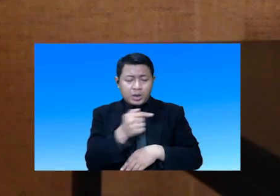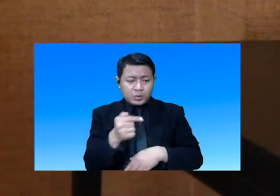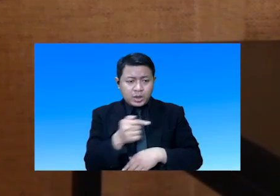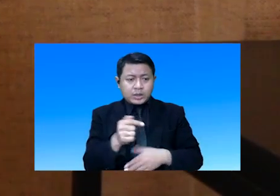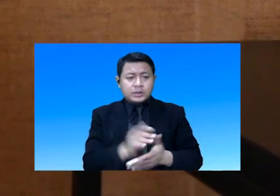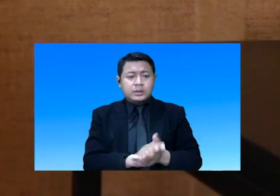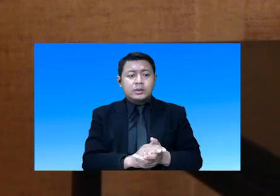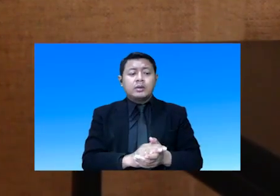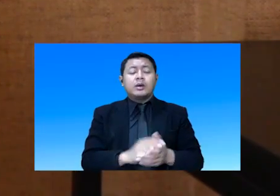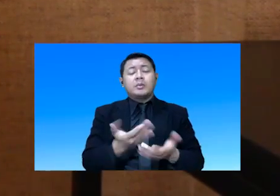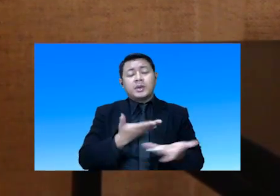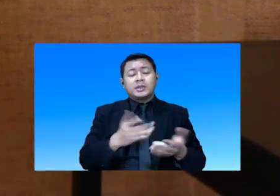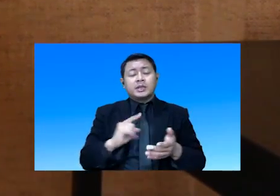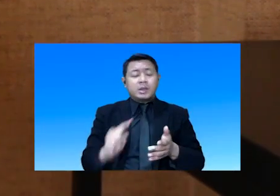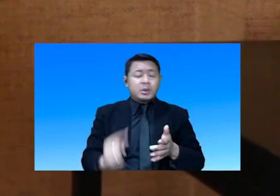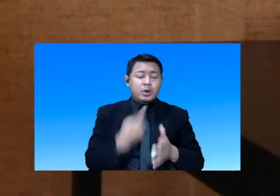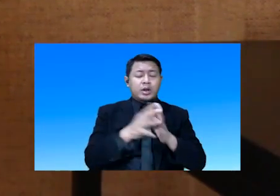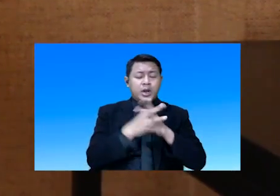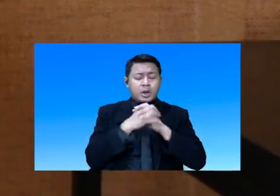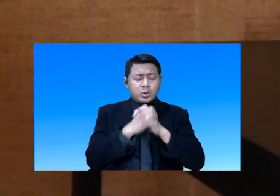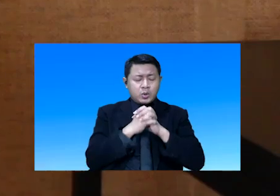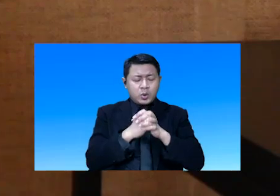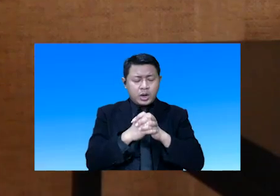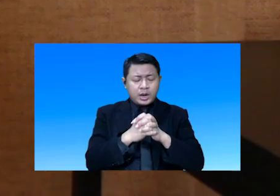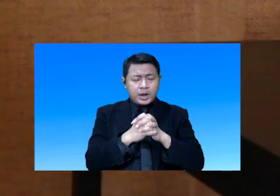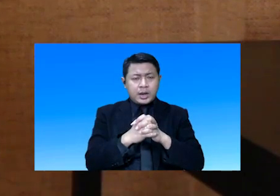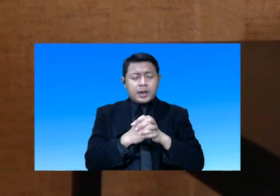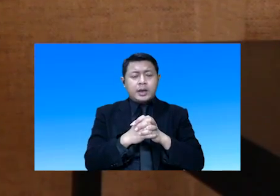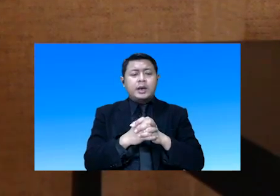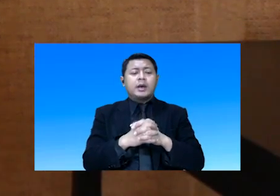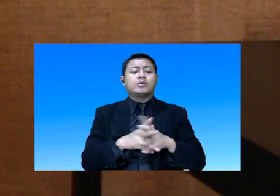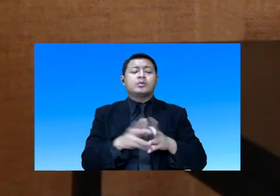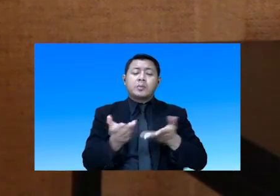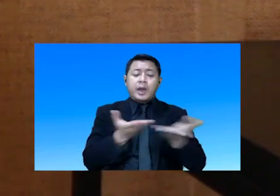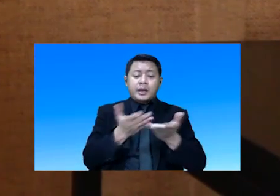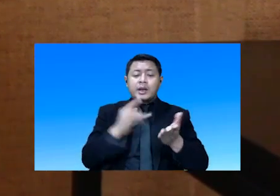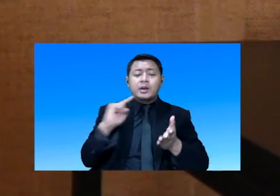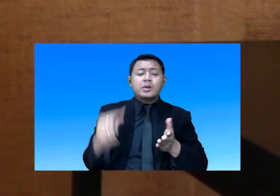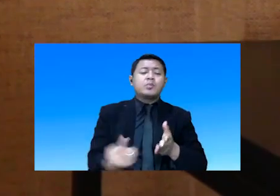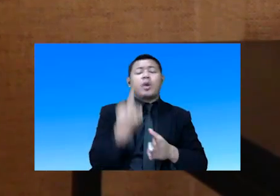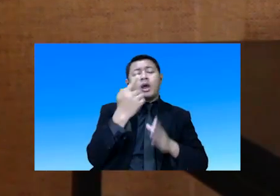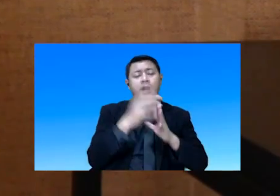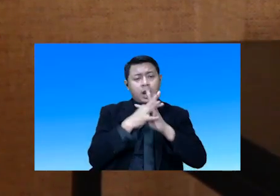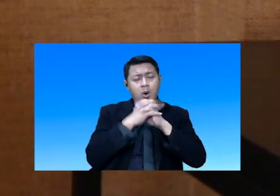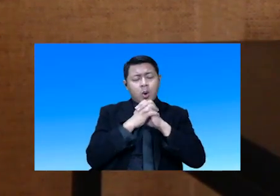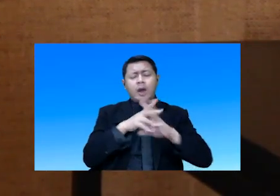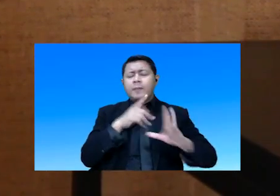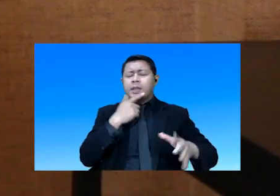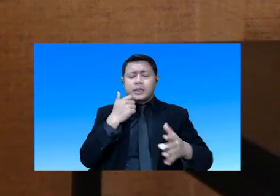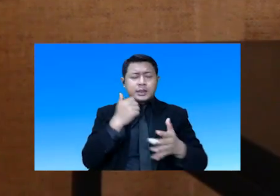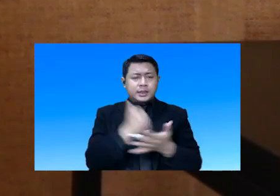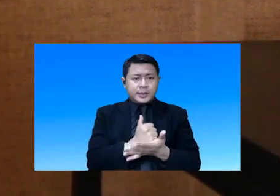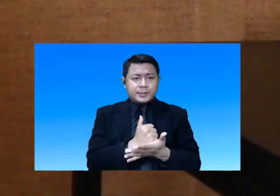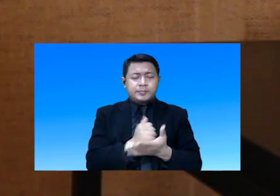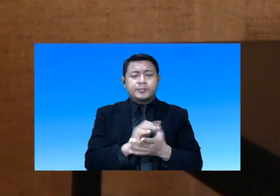kami berdoa dulu ya, prosedur endoskopi atau prosedur-prosedur yang lain gitu ya, terutama juga teman-teman di bedah itu